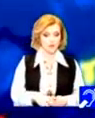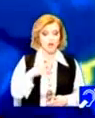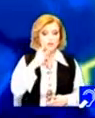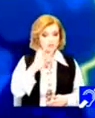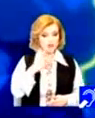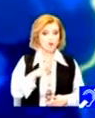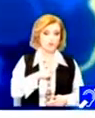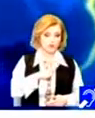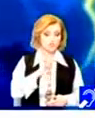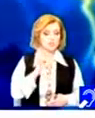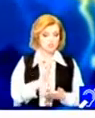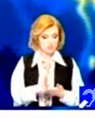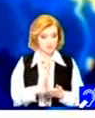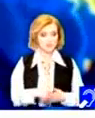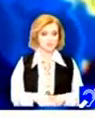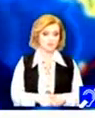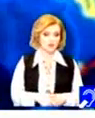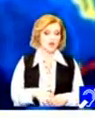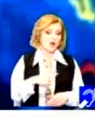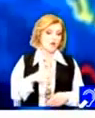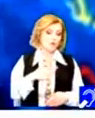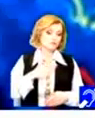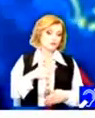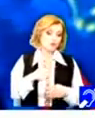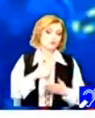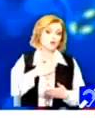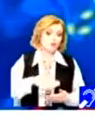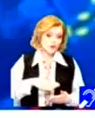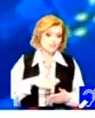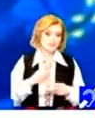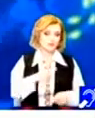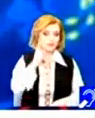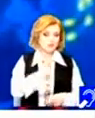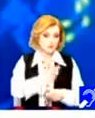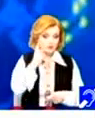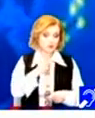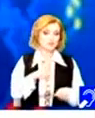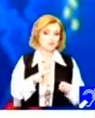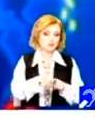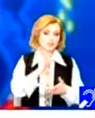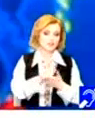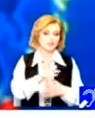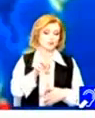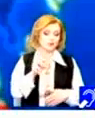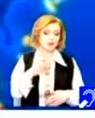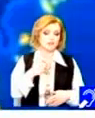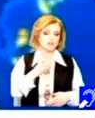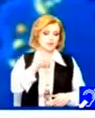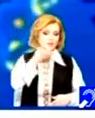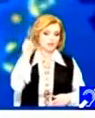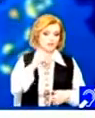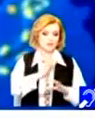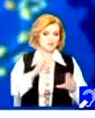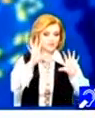Țigările au fost, sunt și vor fi nu doar o plăcere interzisă, dar și o cale de a face bani ilegal. Datele Ministerului de Interne arată că anul trecut